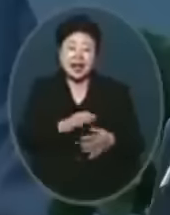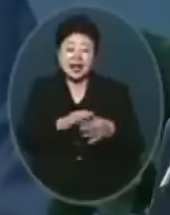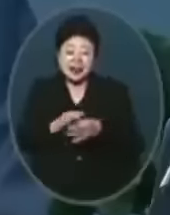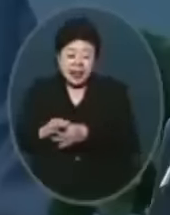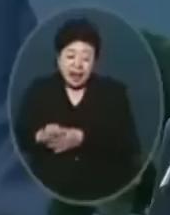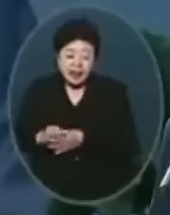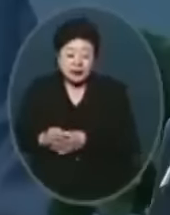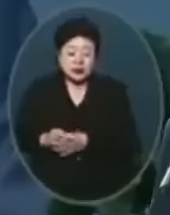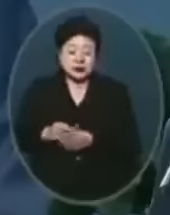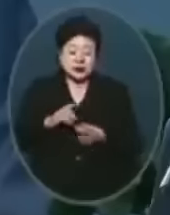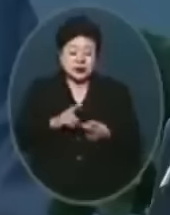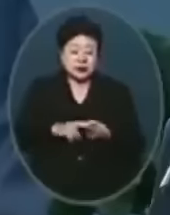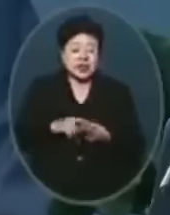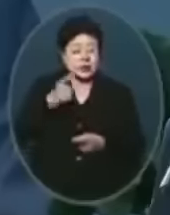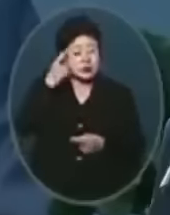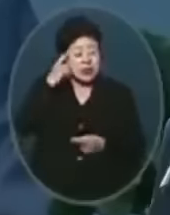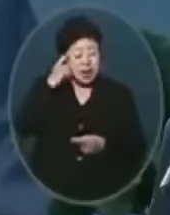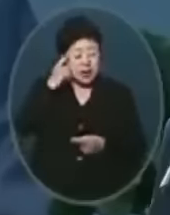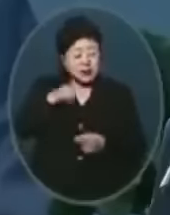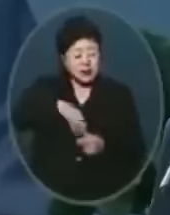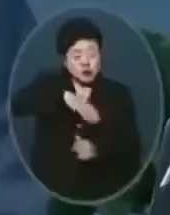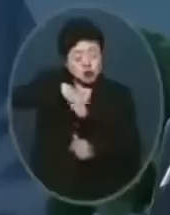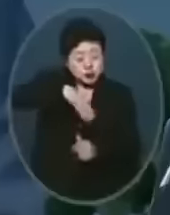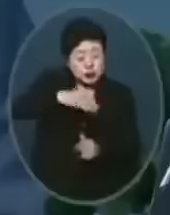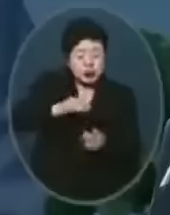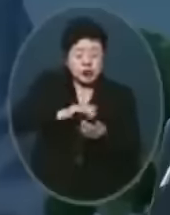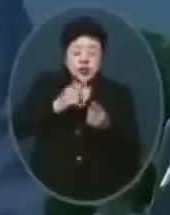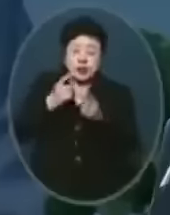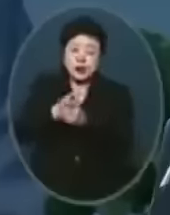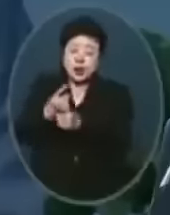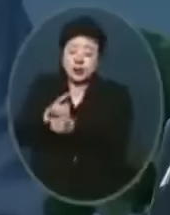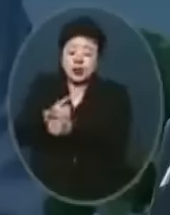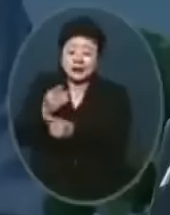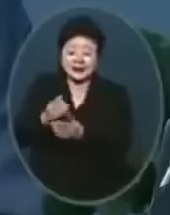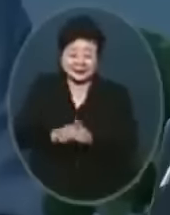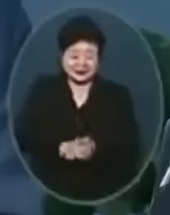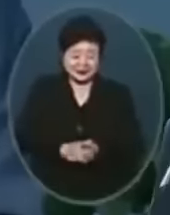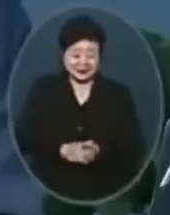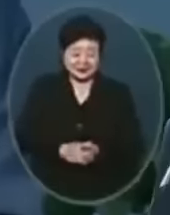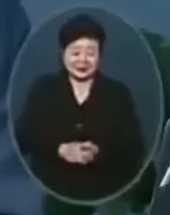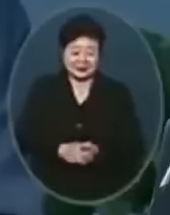계속 그렇게 생각하면 주변이 그렇게 변화되기 시작하는 것입니다.